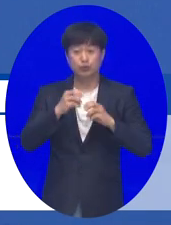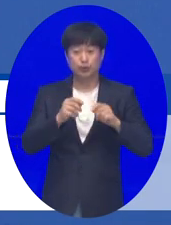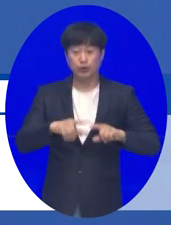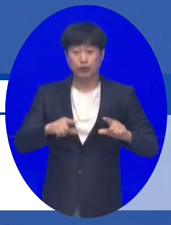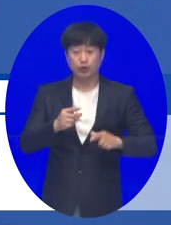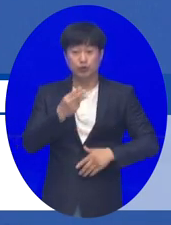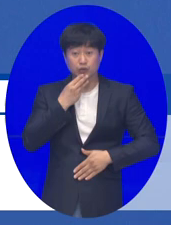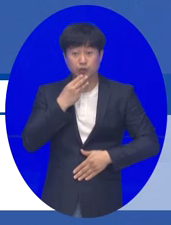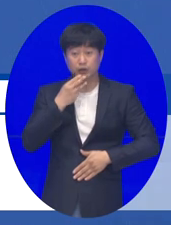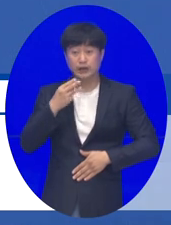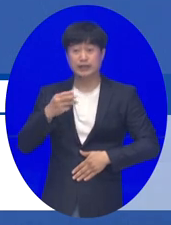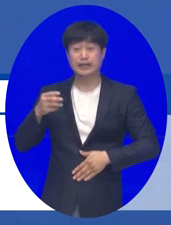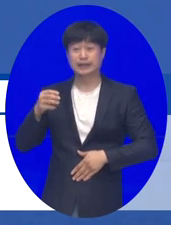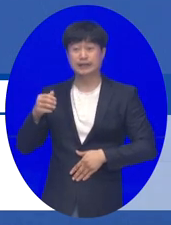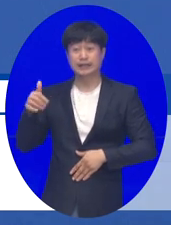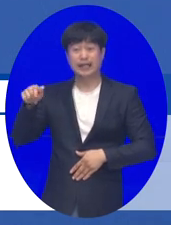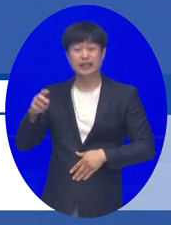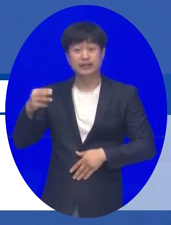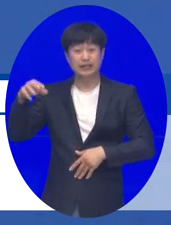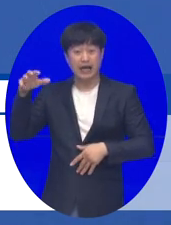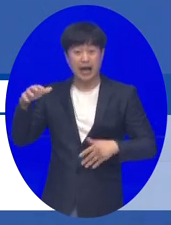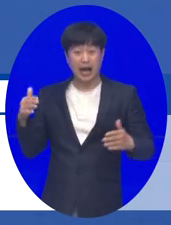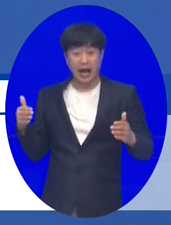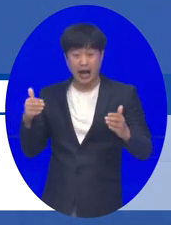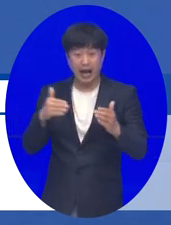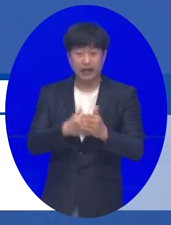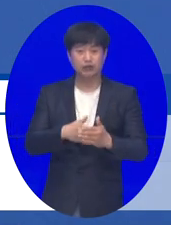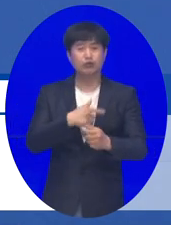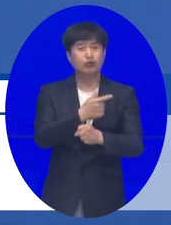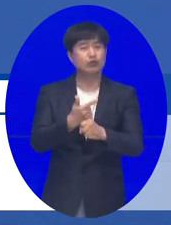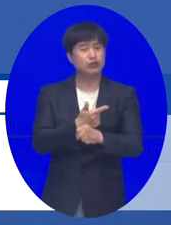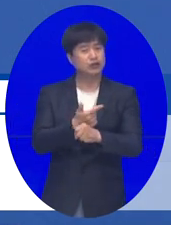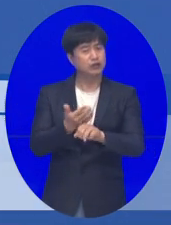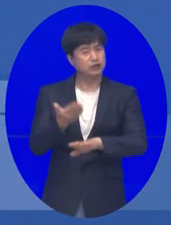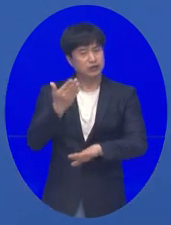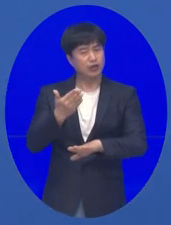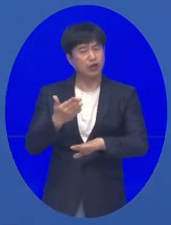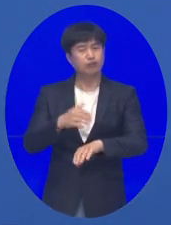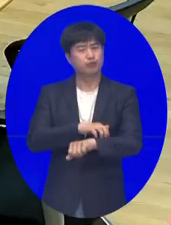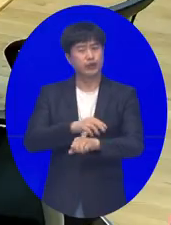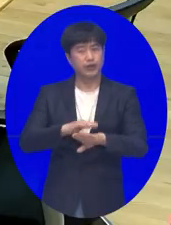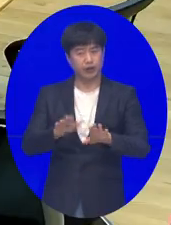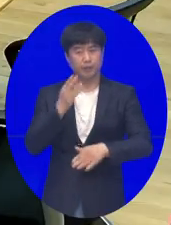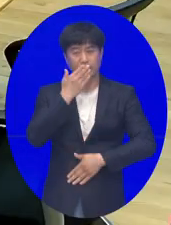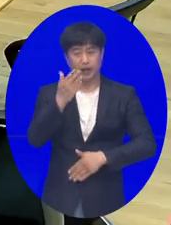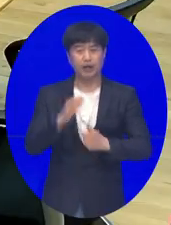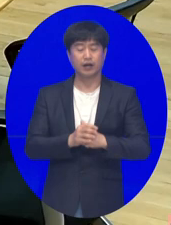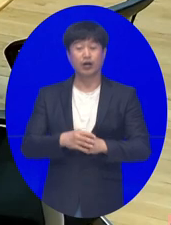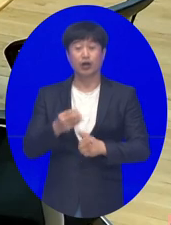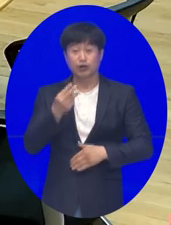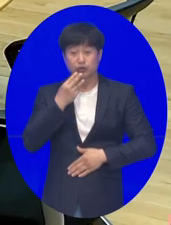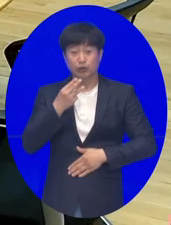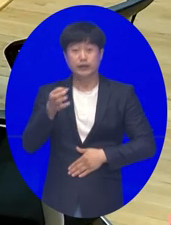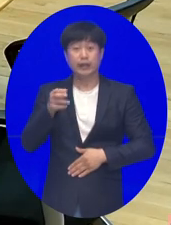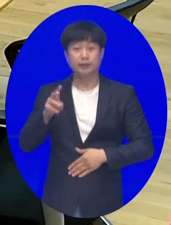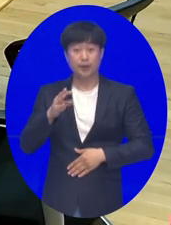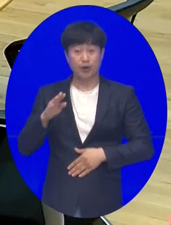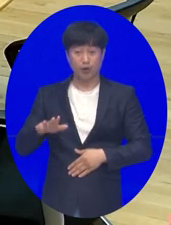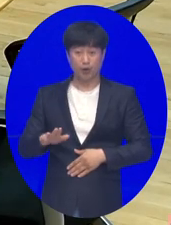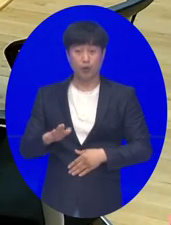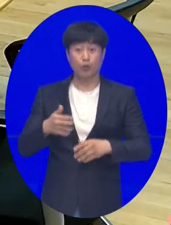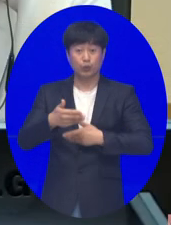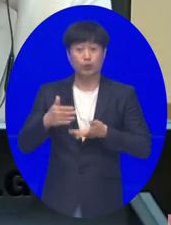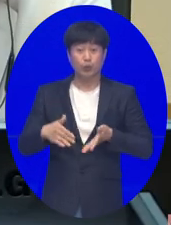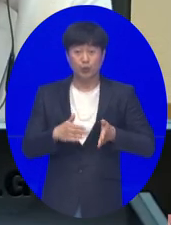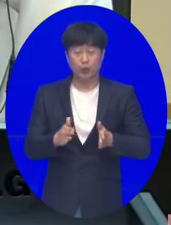강릉까지 6시간 넘게 걸리는 많은 국민의 교통불편을 해소할 수 있습니다 서울 양평고속도로 추신회에 대한